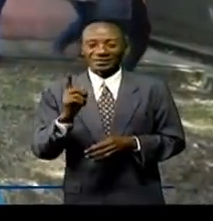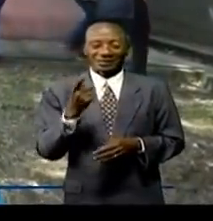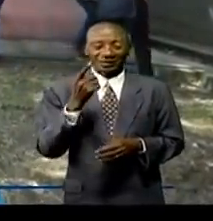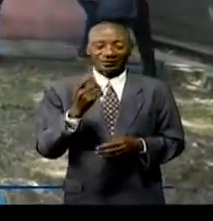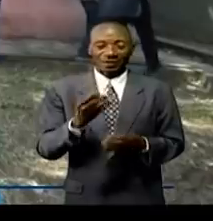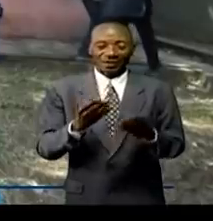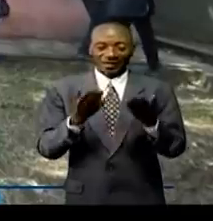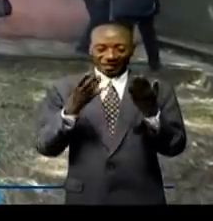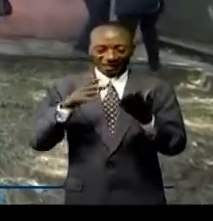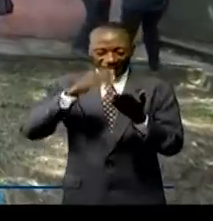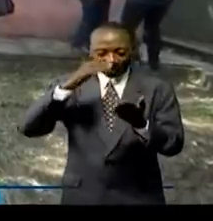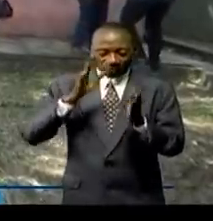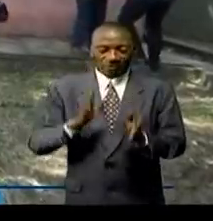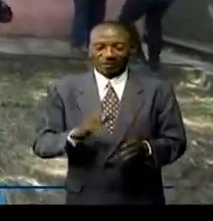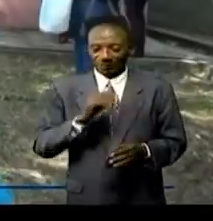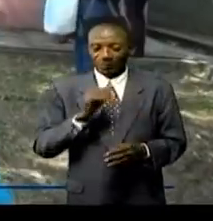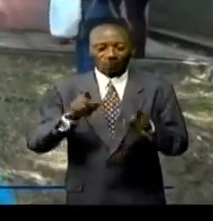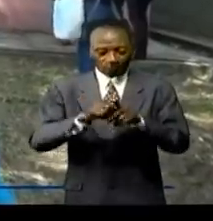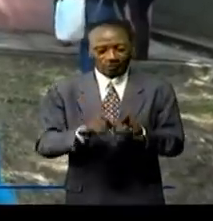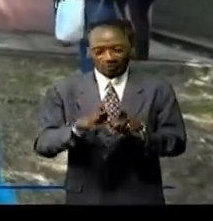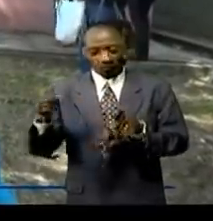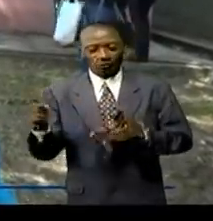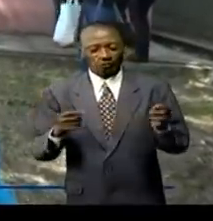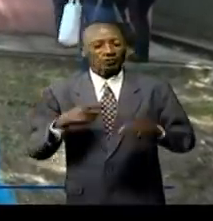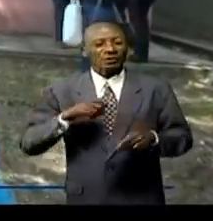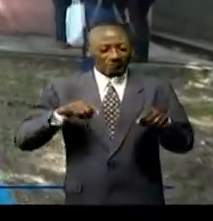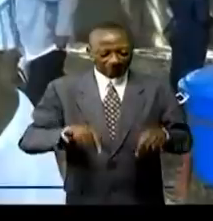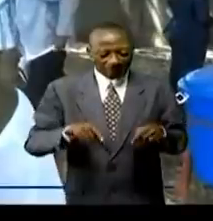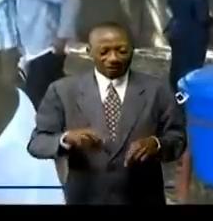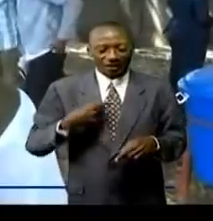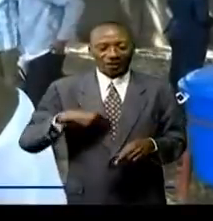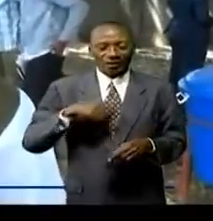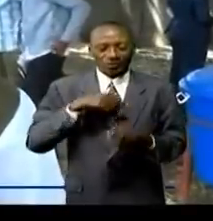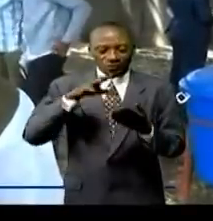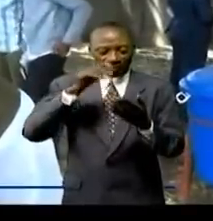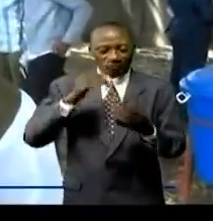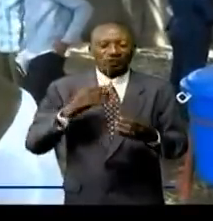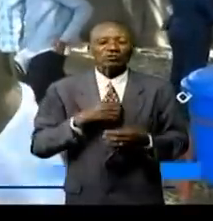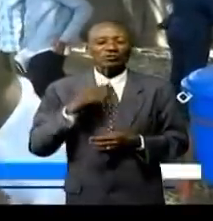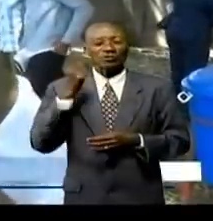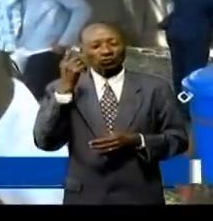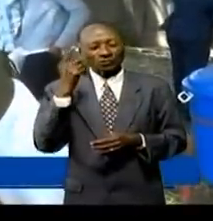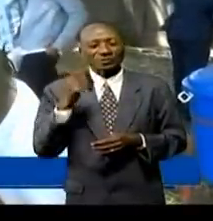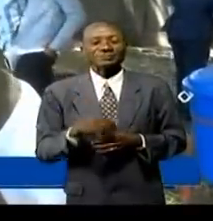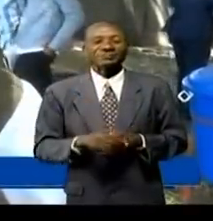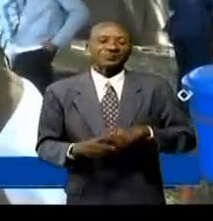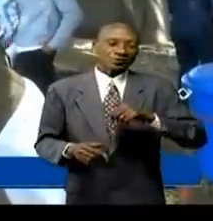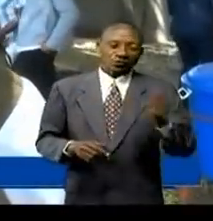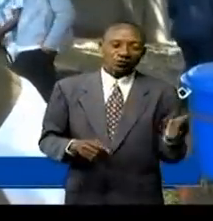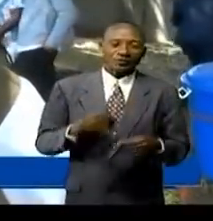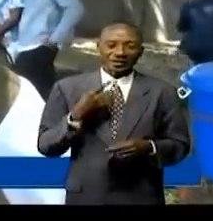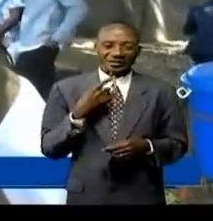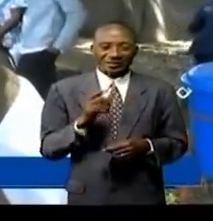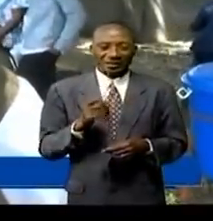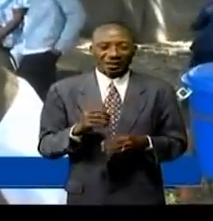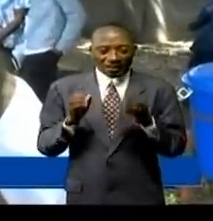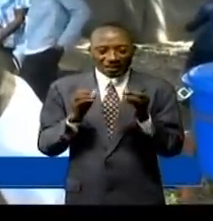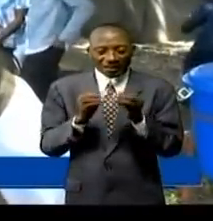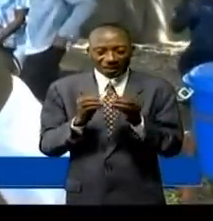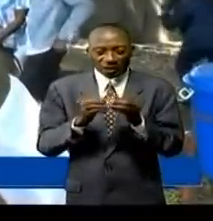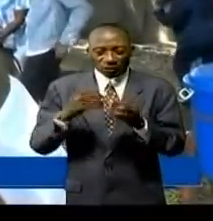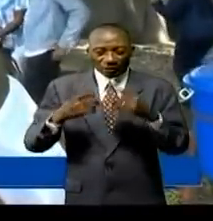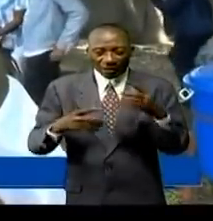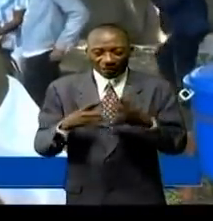notre domaine, comme moi en tant qu'agronome. Je vais vraiment m'y impliquer. Les exercices comme ça, ça permet aux Congolais de